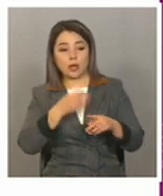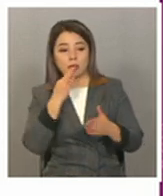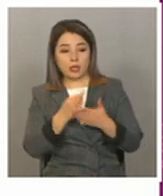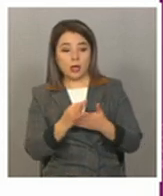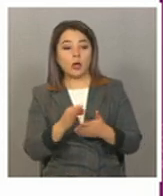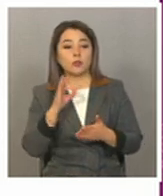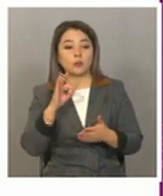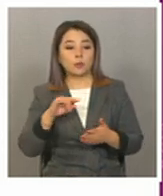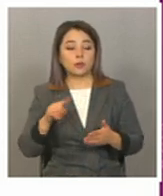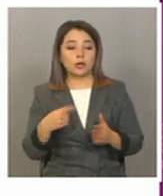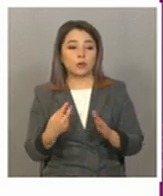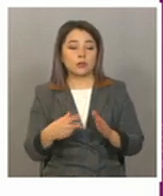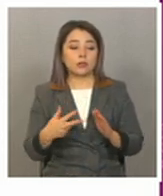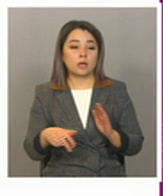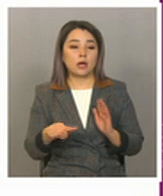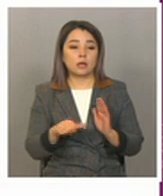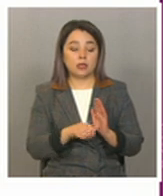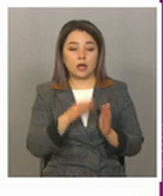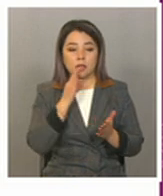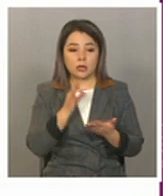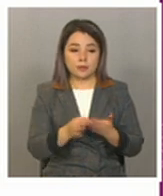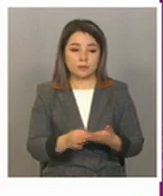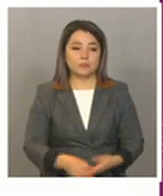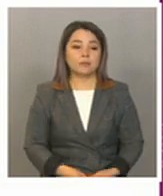ал 0,6-ның квадраты